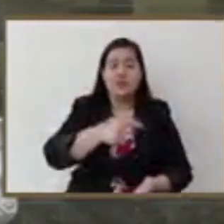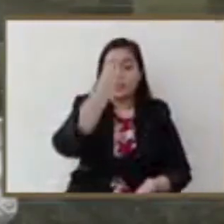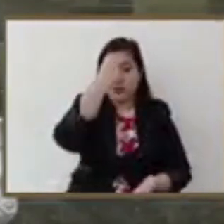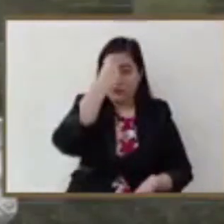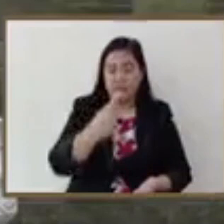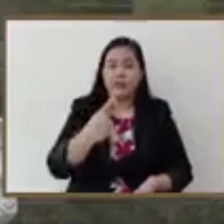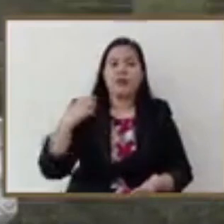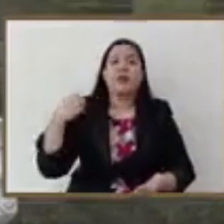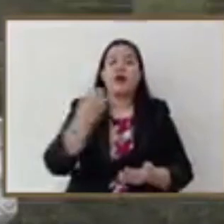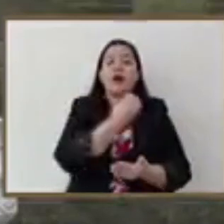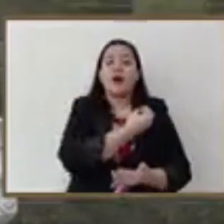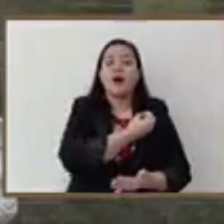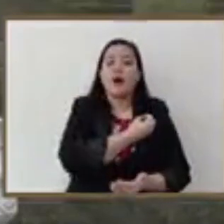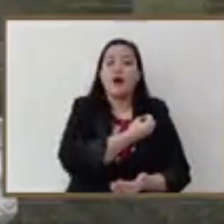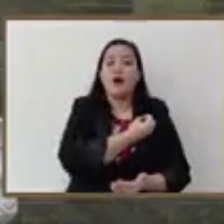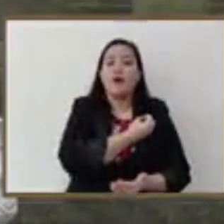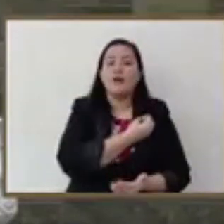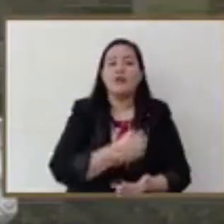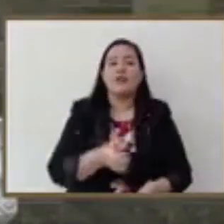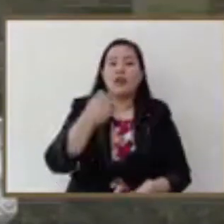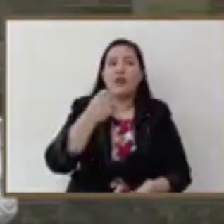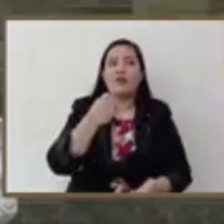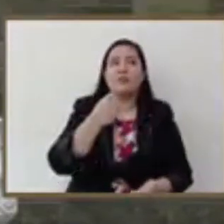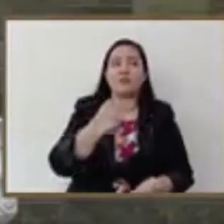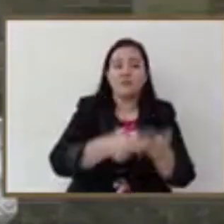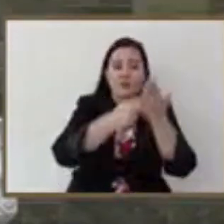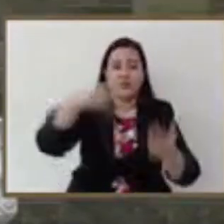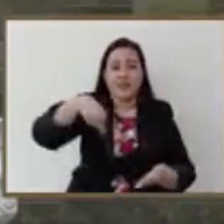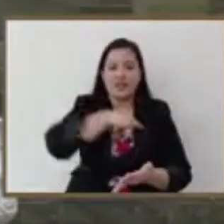troubles in our life. Now,